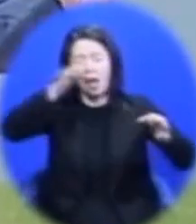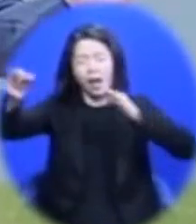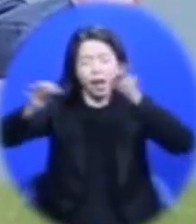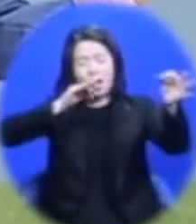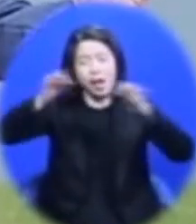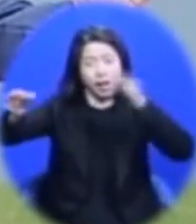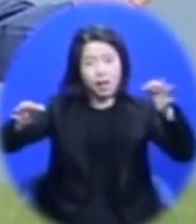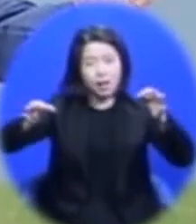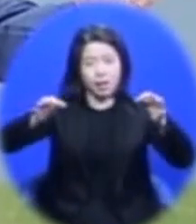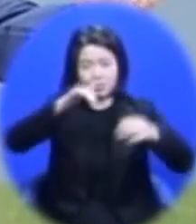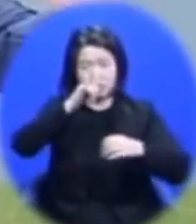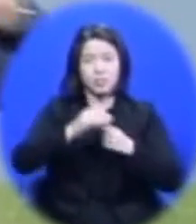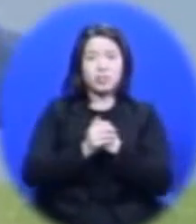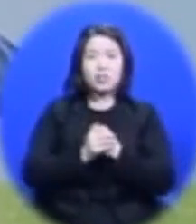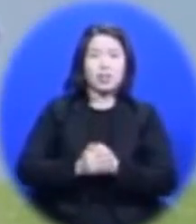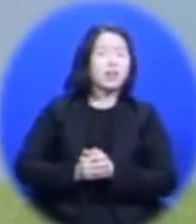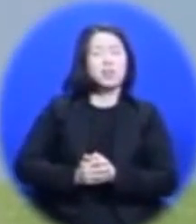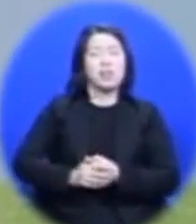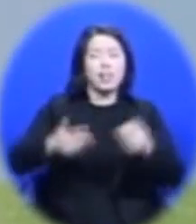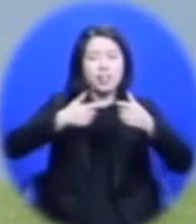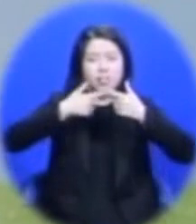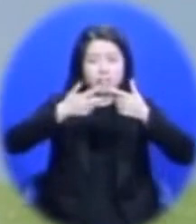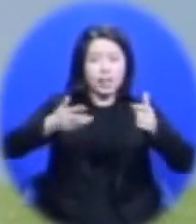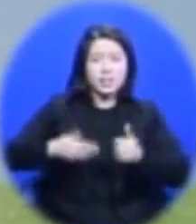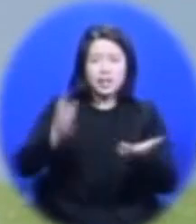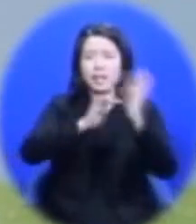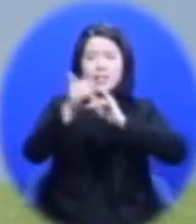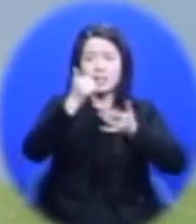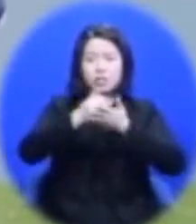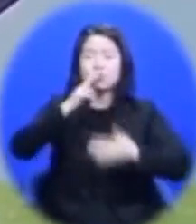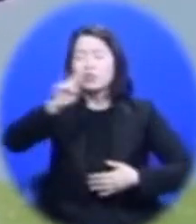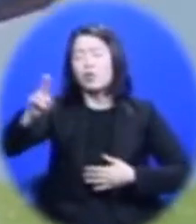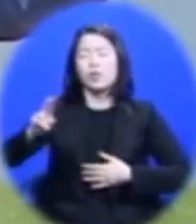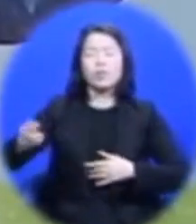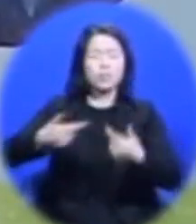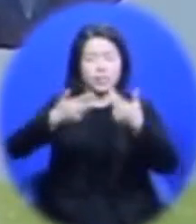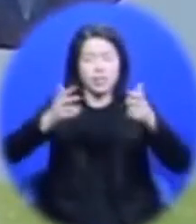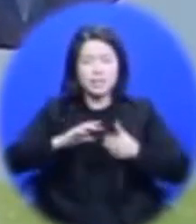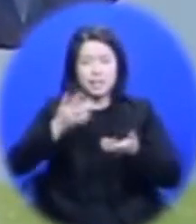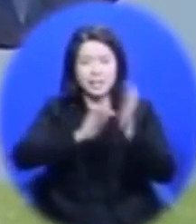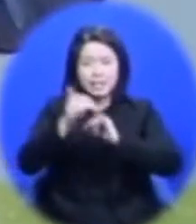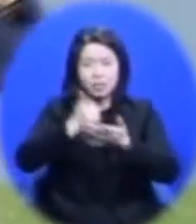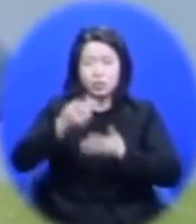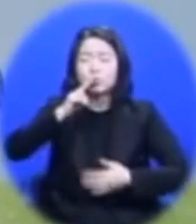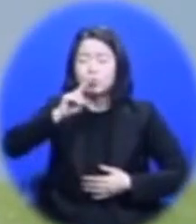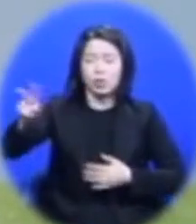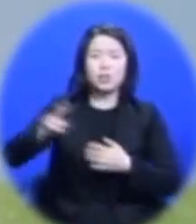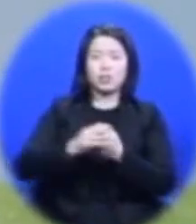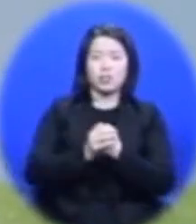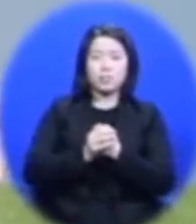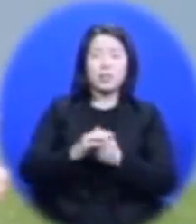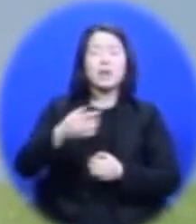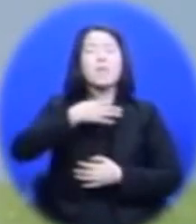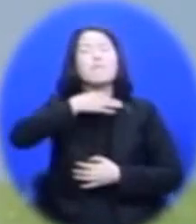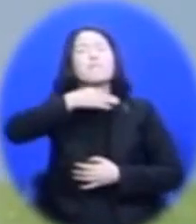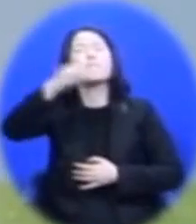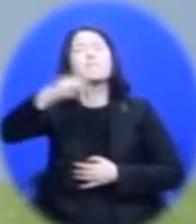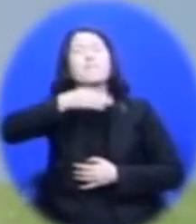지르기 시작했습니다. 나사렛 예수요! 나사렛 예수요! 하여튼 목이